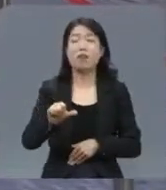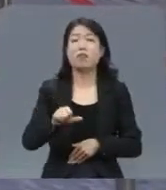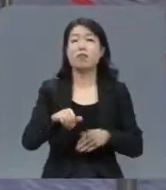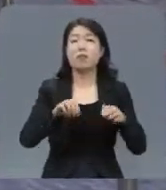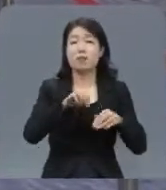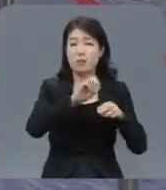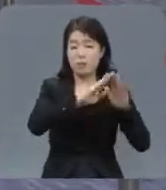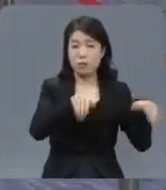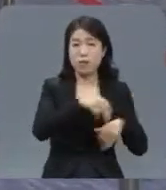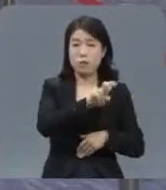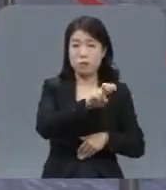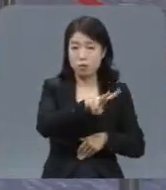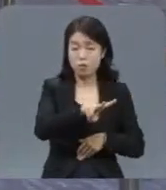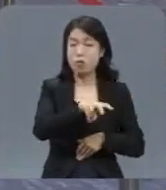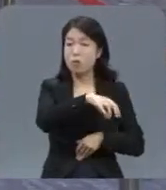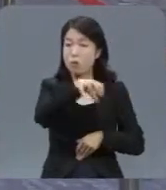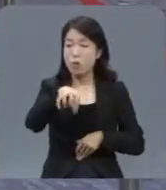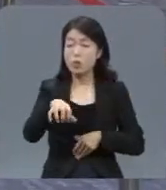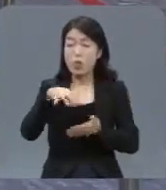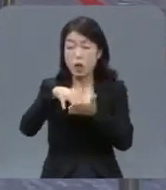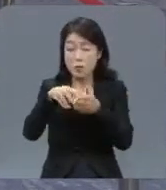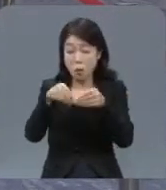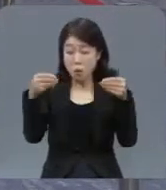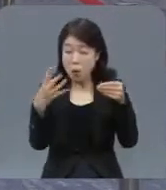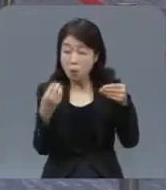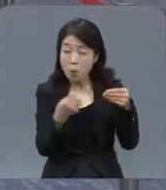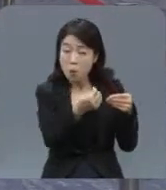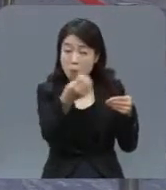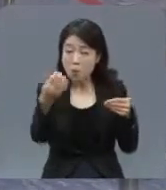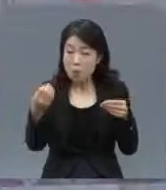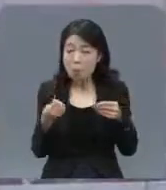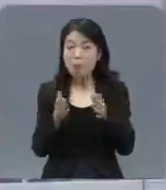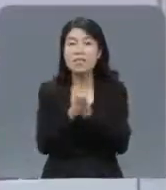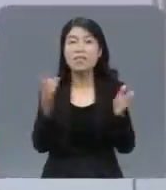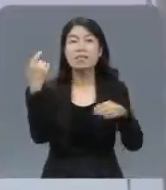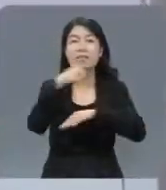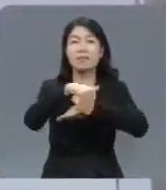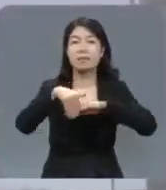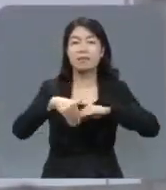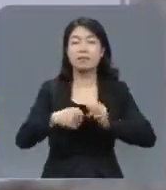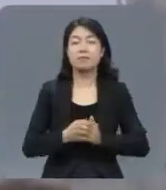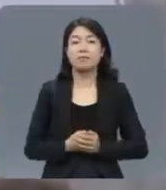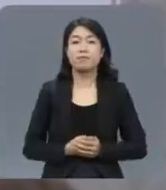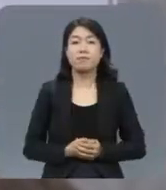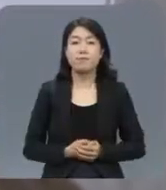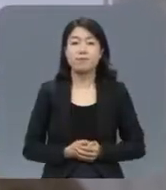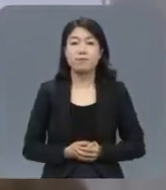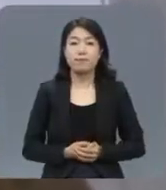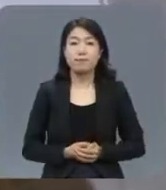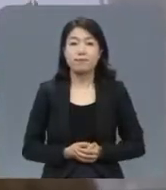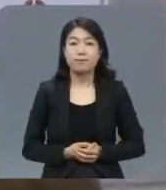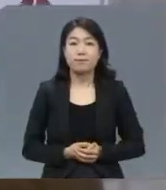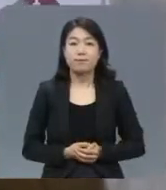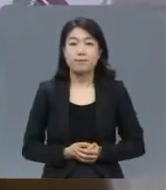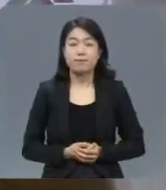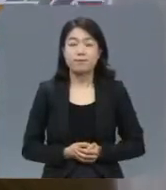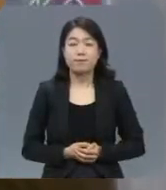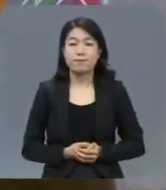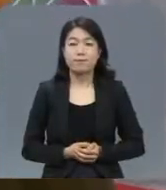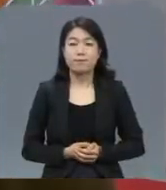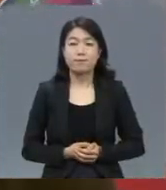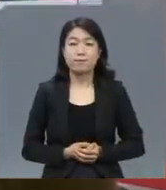등 각 시군구 에 마련된 개표소 에서 개표가 이루어질 예정입니다 지금까지 광주 서구 문화 센터 투표소에서